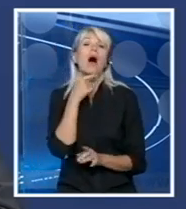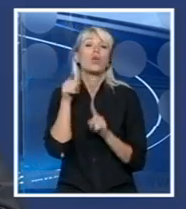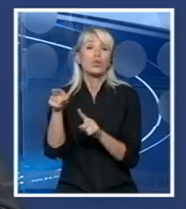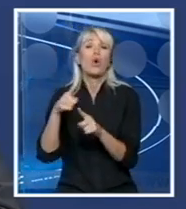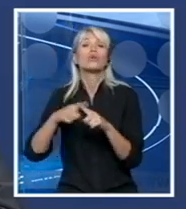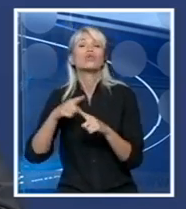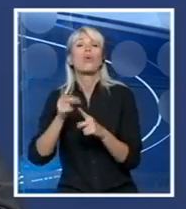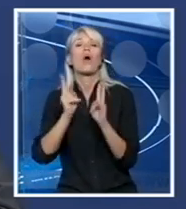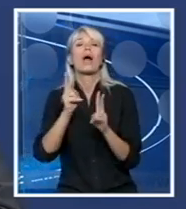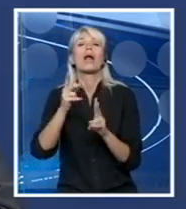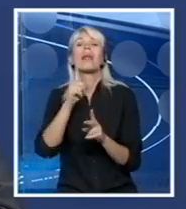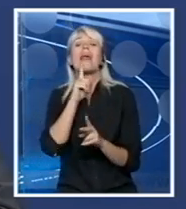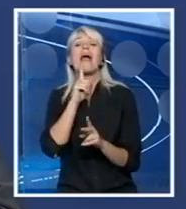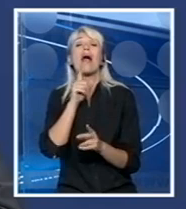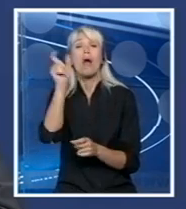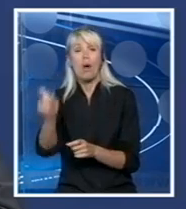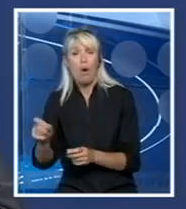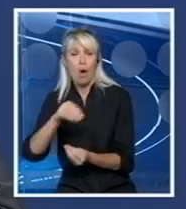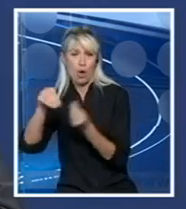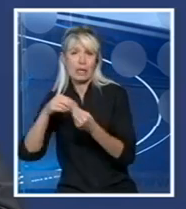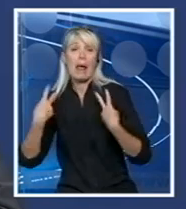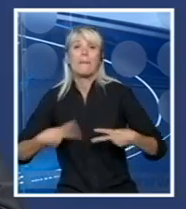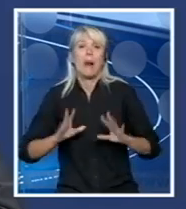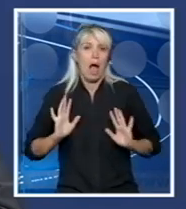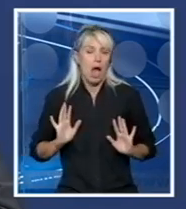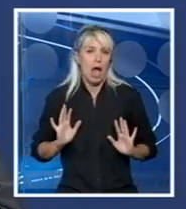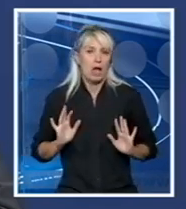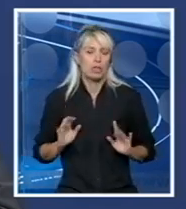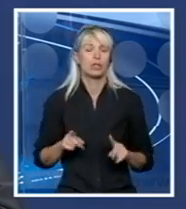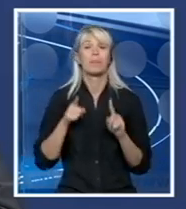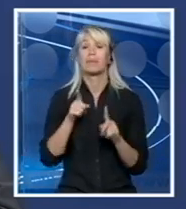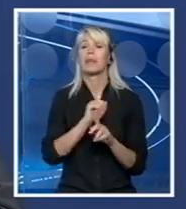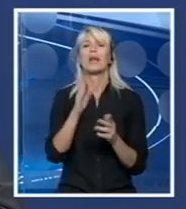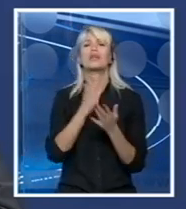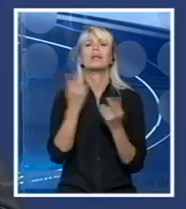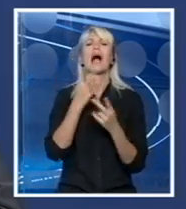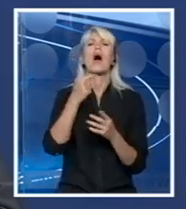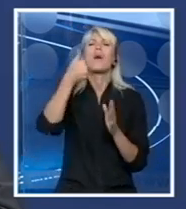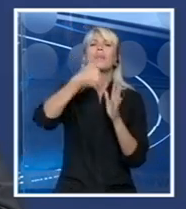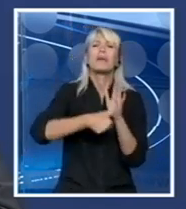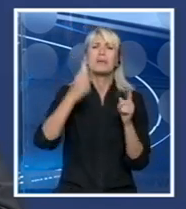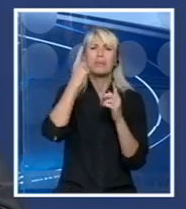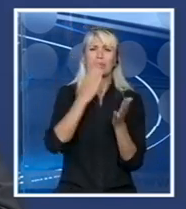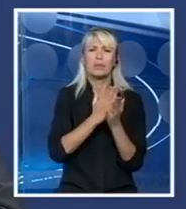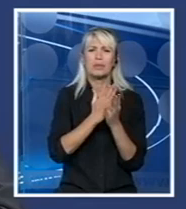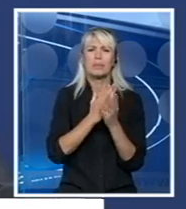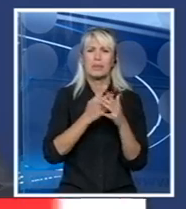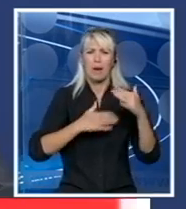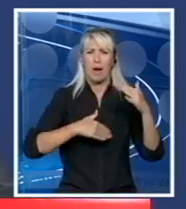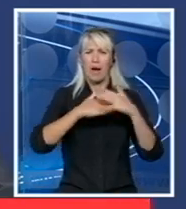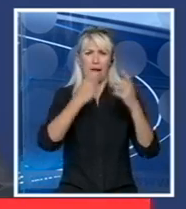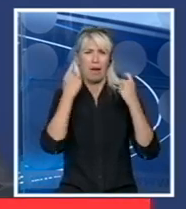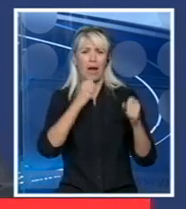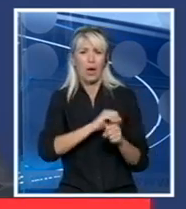Nećemo uništiti ono što smo u prvom piku uradili, a to je to formativno ocenjivanje o kojem smo dosta govorili, ali ćemo se ovog puta isključivo